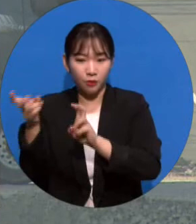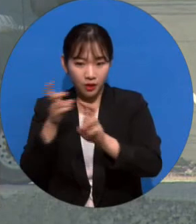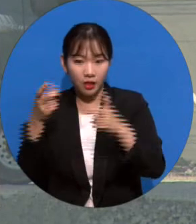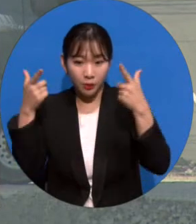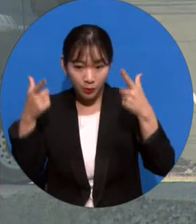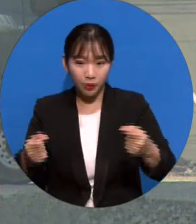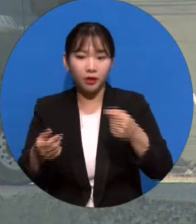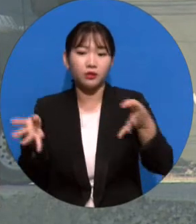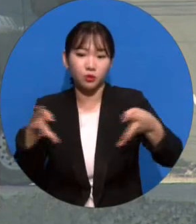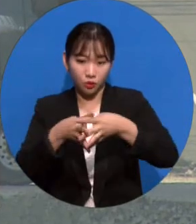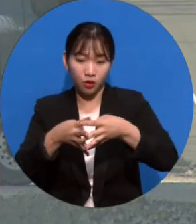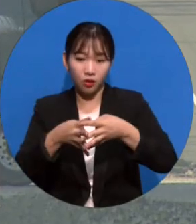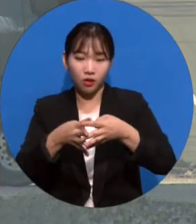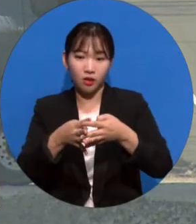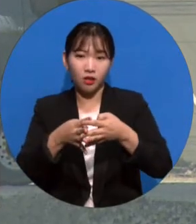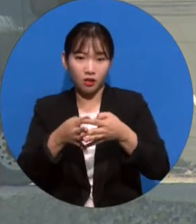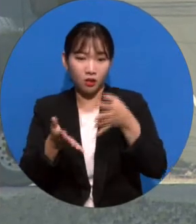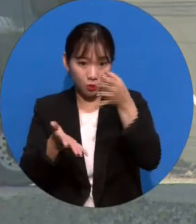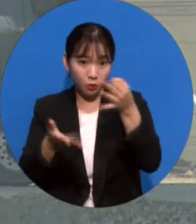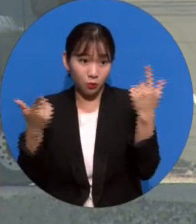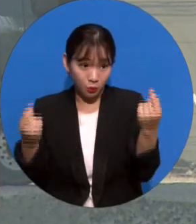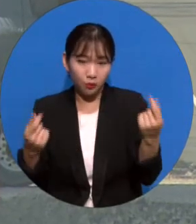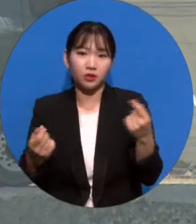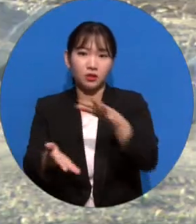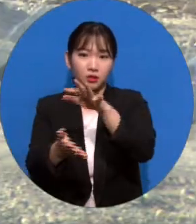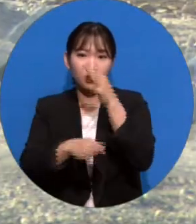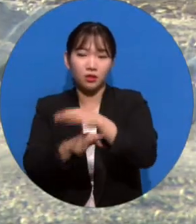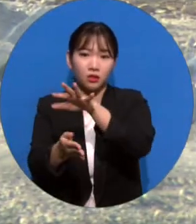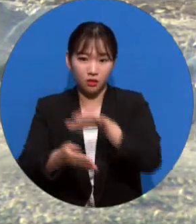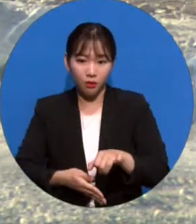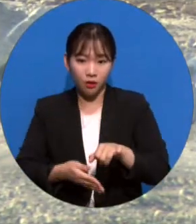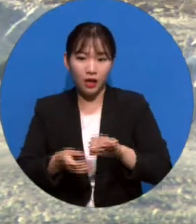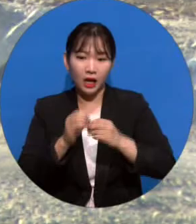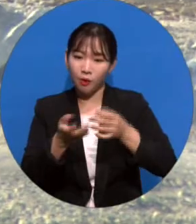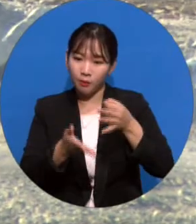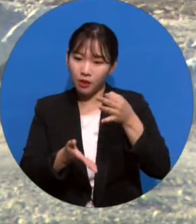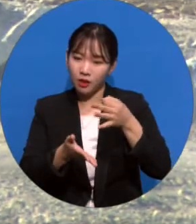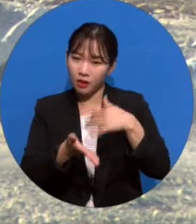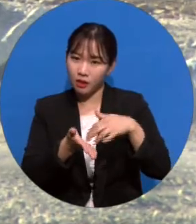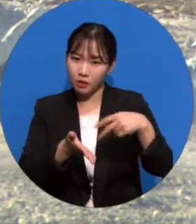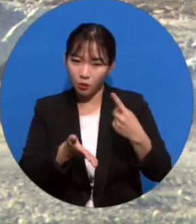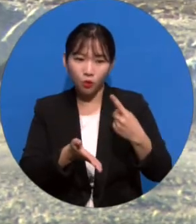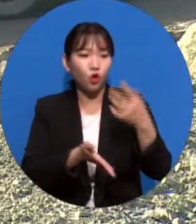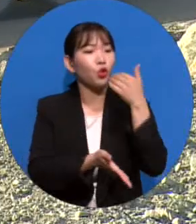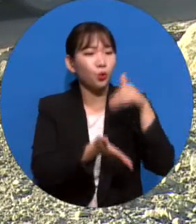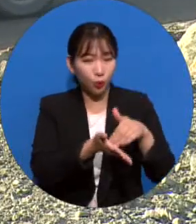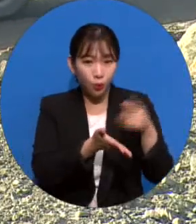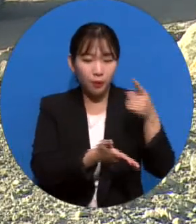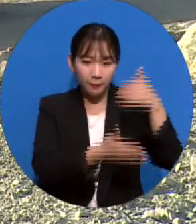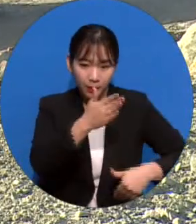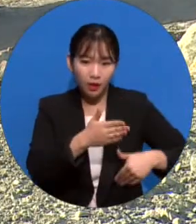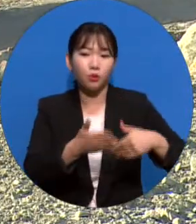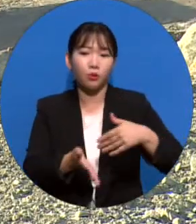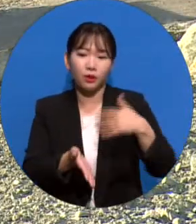똑같은 조건으로 공급 단가가 매겨 졌습니다 가공비 를 치더라도 원 소값 쓴 제외하고 단가를